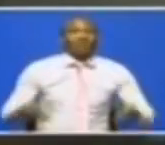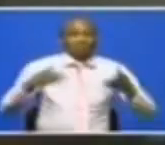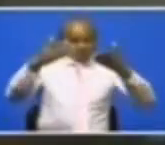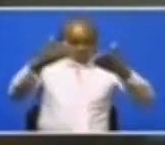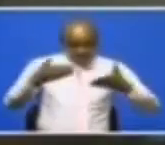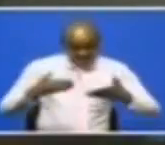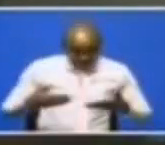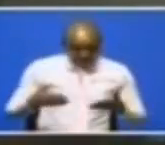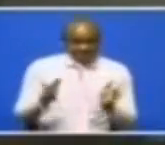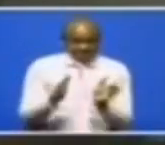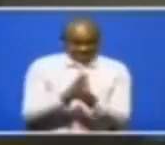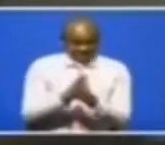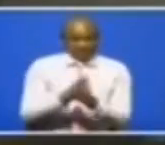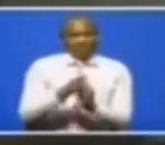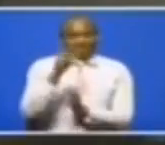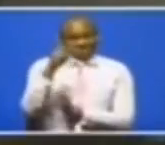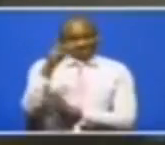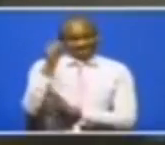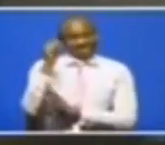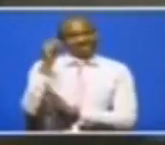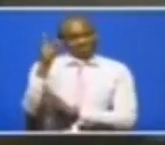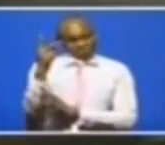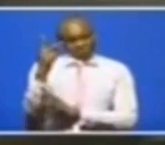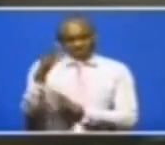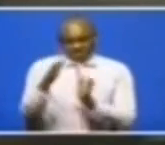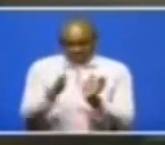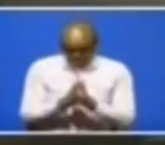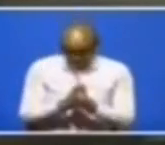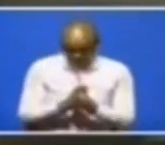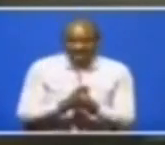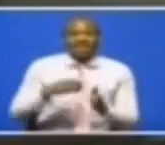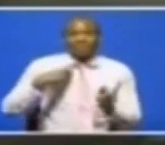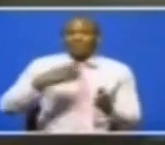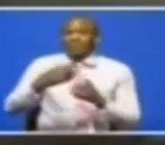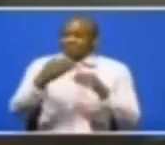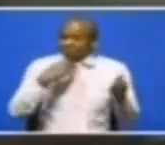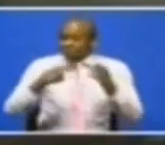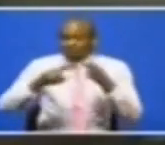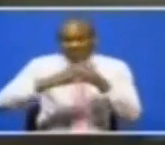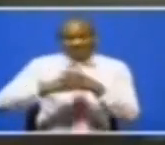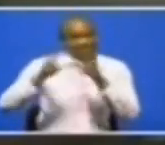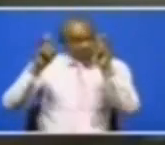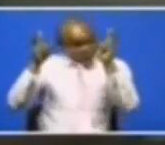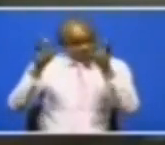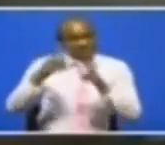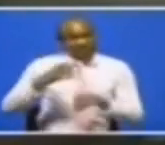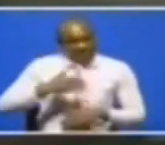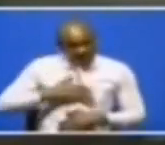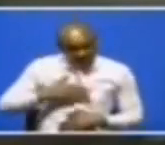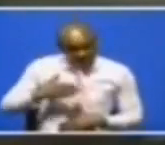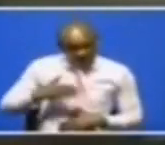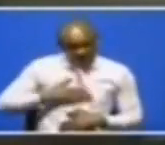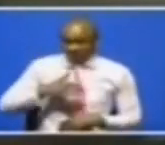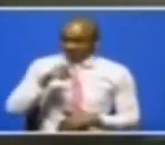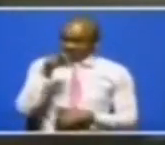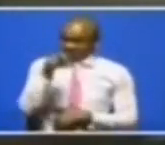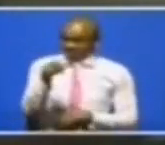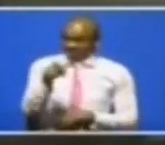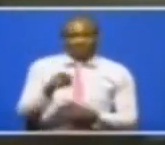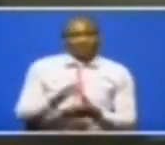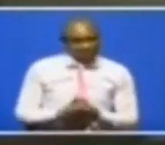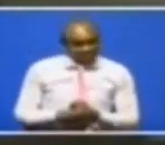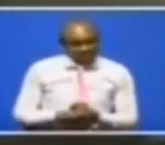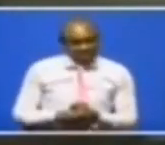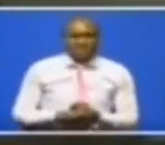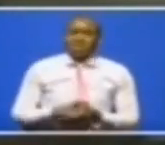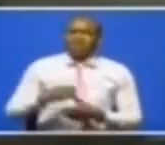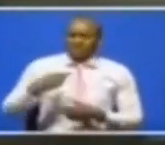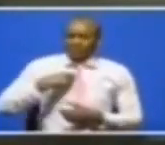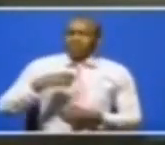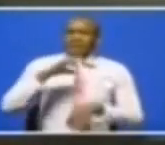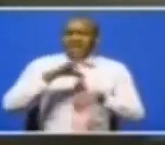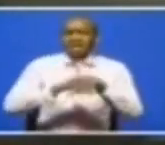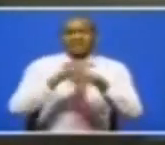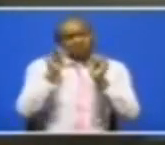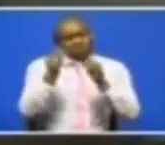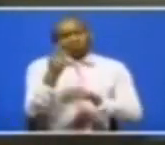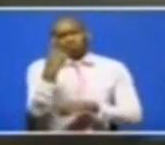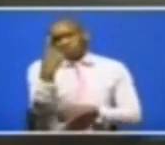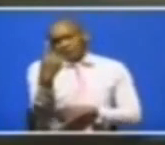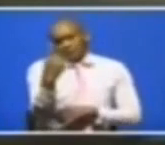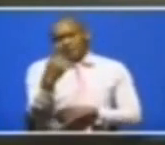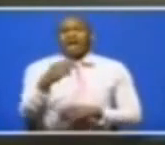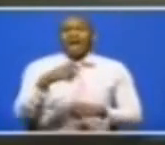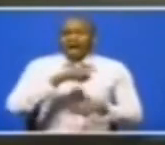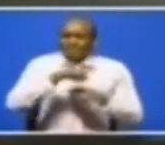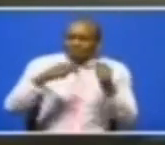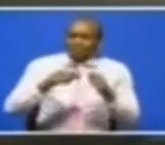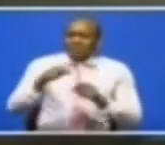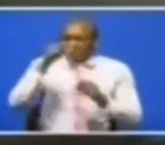Karibu kwenye awamu ya pili ya taarifa za KTN News. Kabla ya kuingia kwenye mdahalo wetu wa kurunzi ya leo, hebu tupate taarifa moja hapa